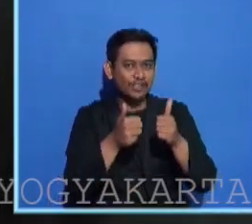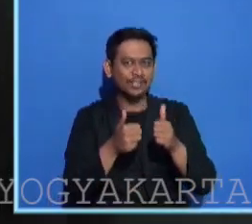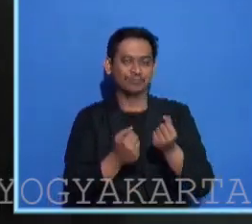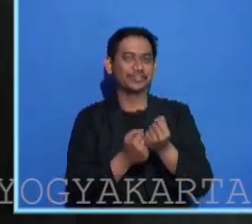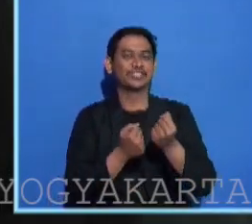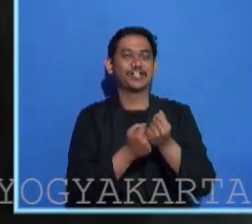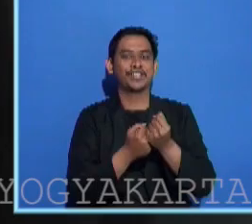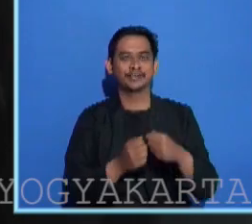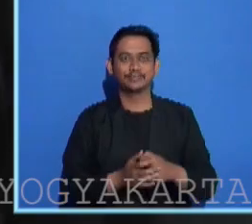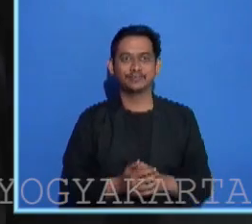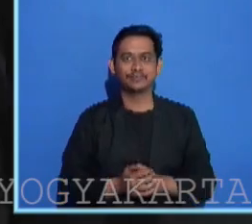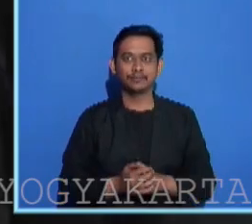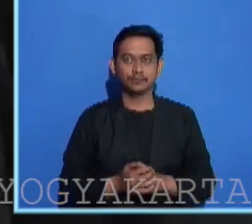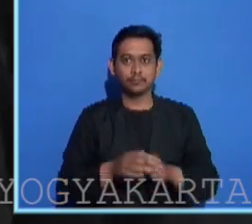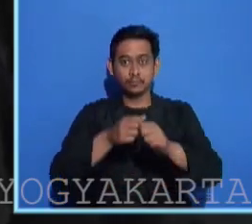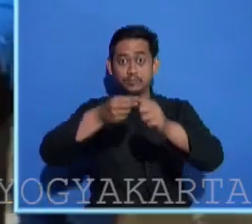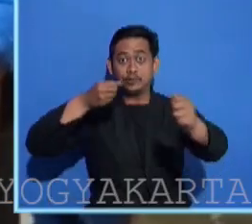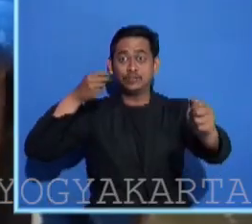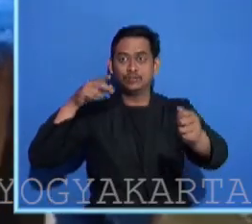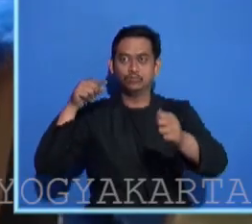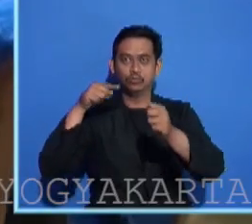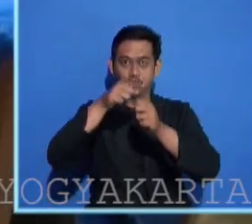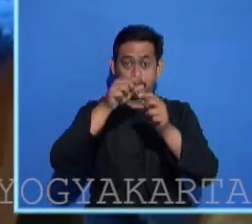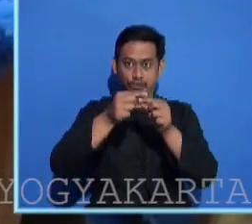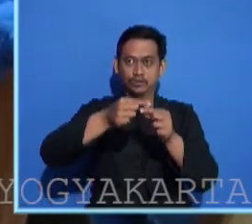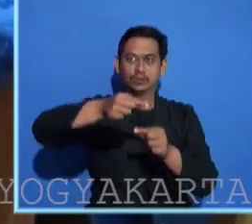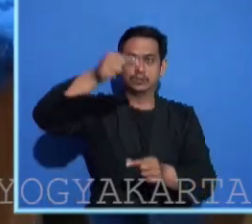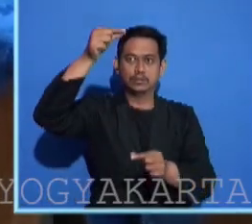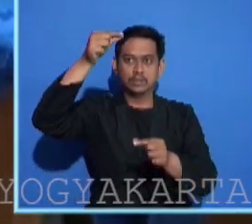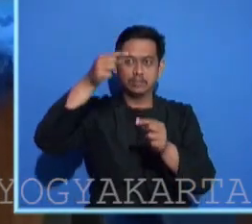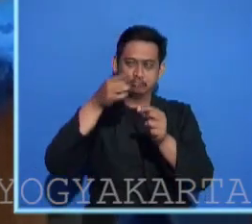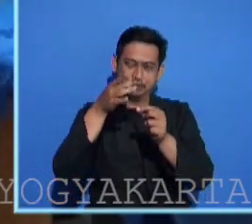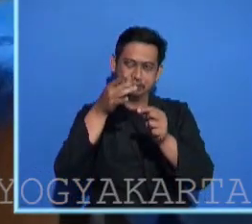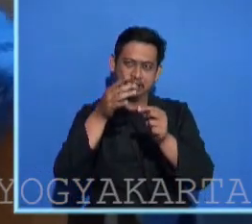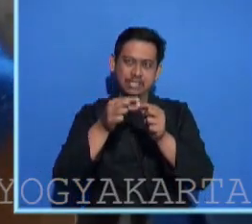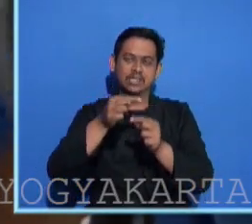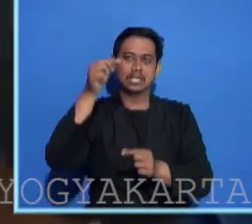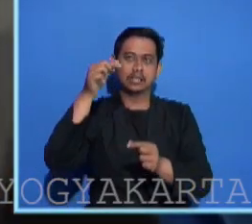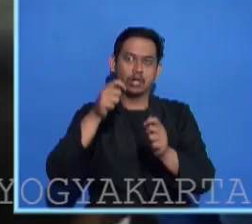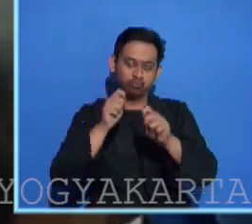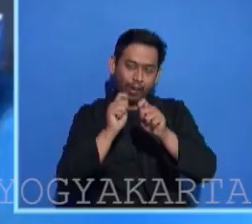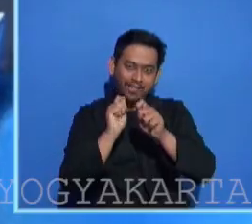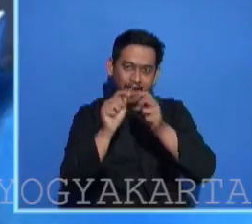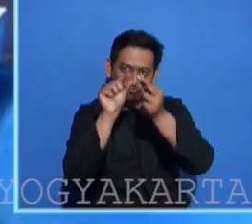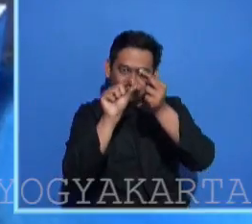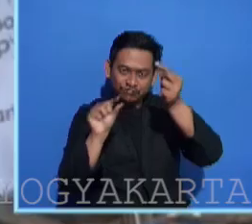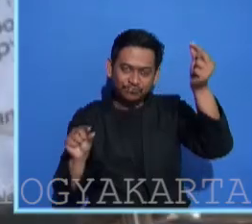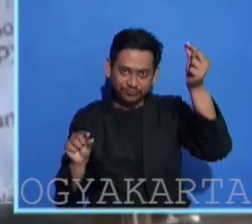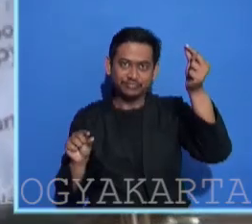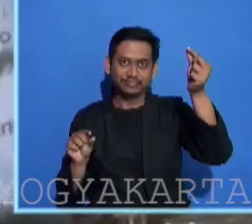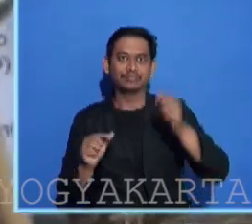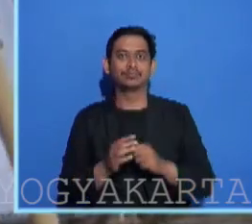Proses pembuatan gendewa menggunakan bahan kayu keras yang dibentuk dengan sejumlah peralatan pertukangan. Dengan kegiatan ini,